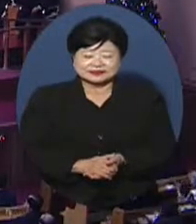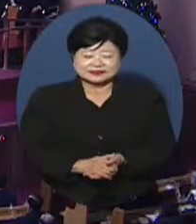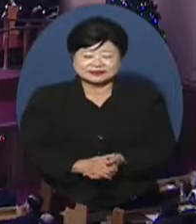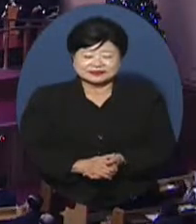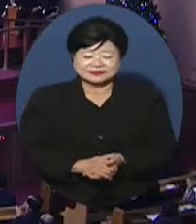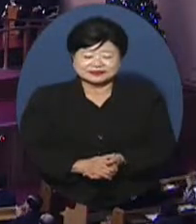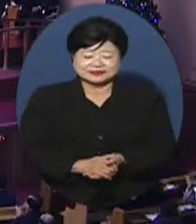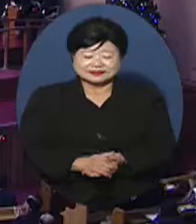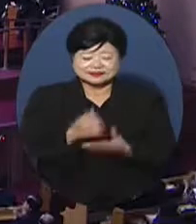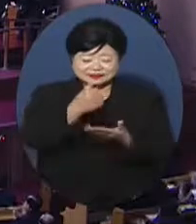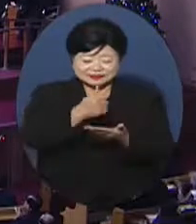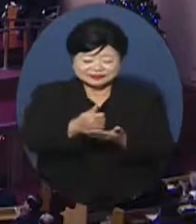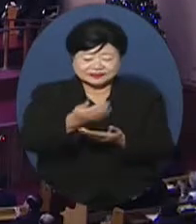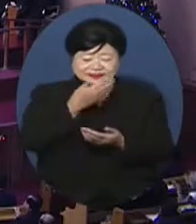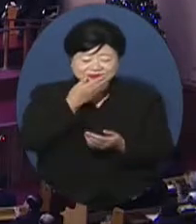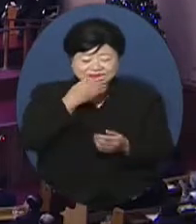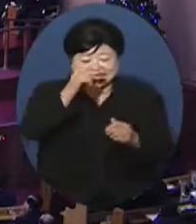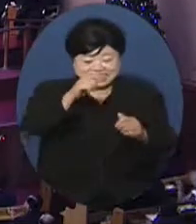아